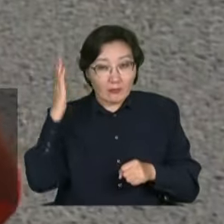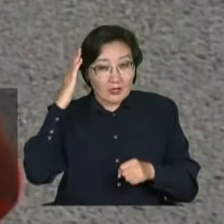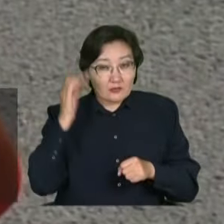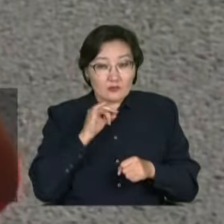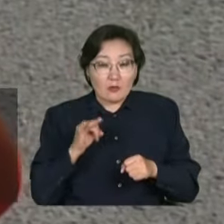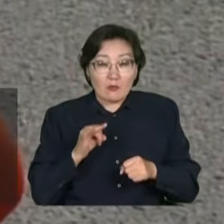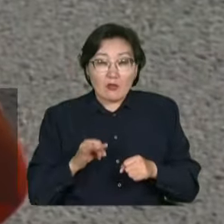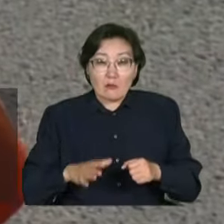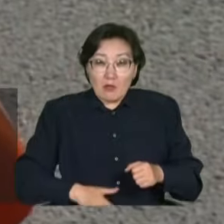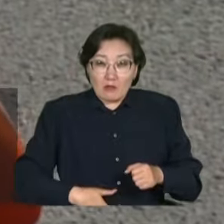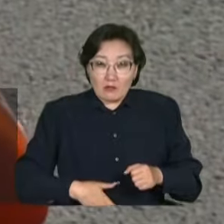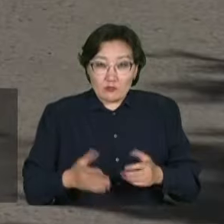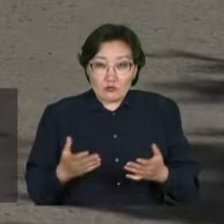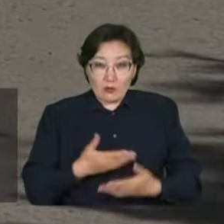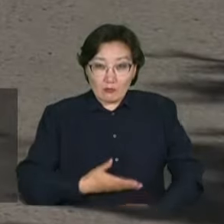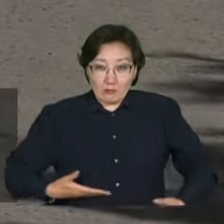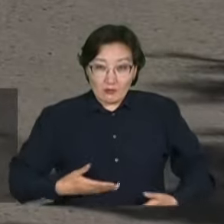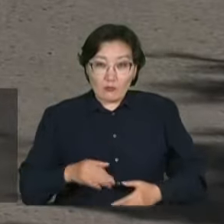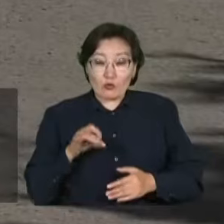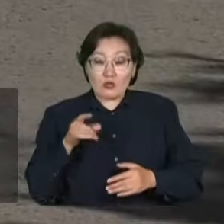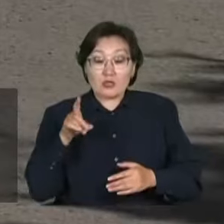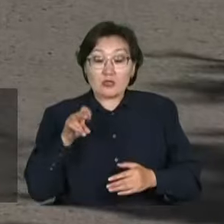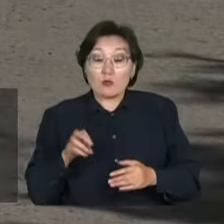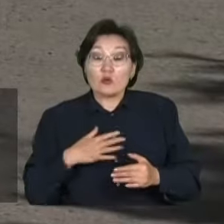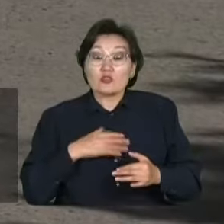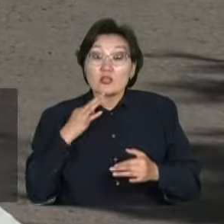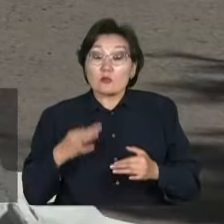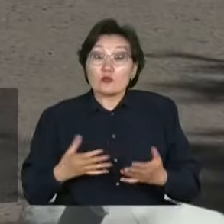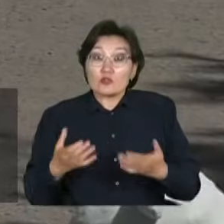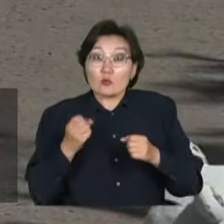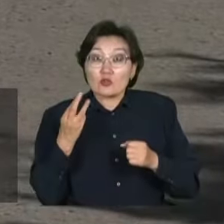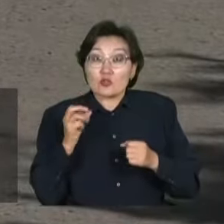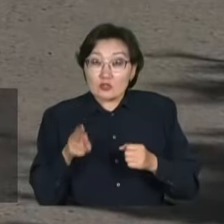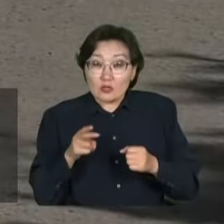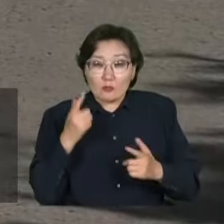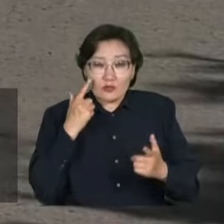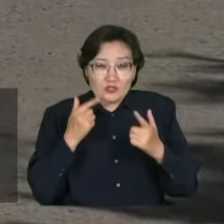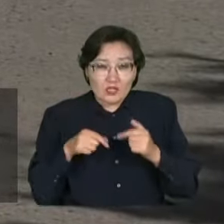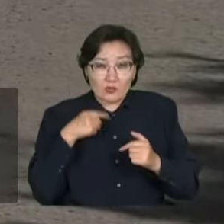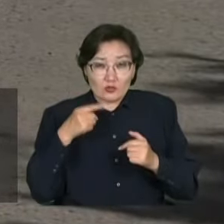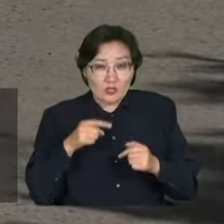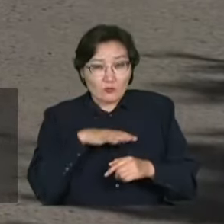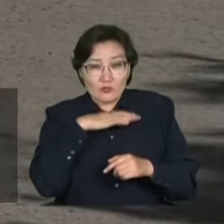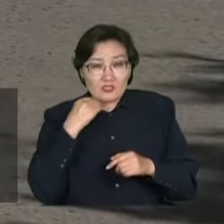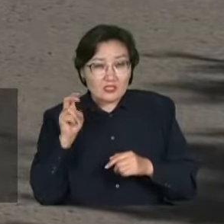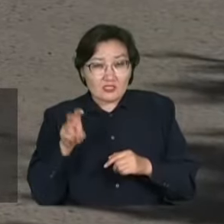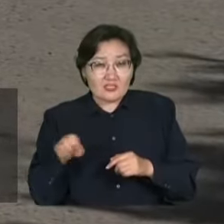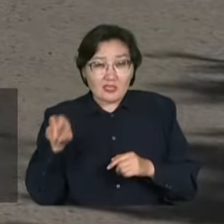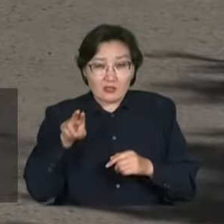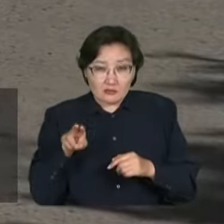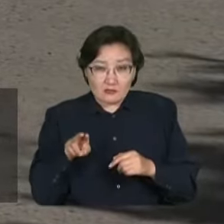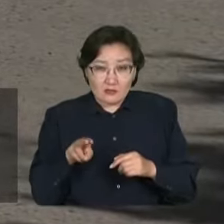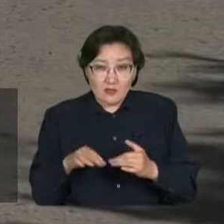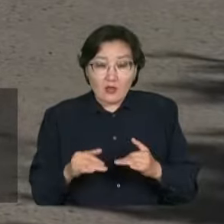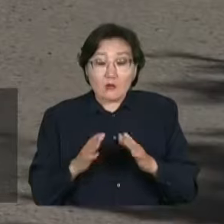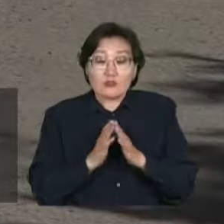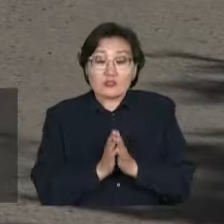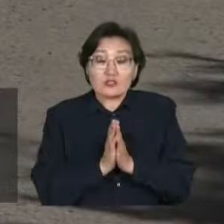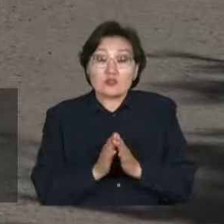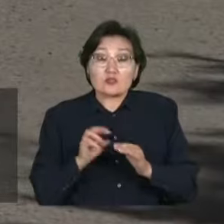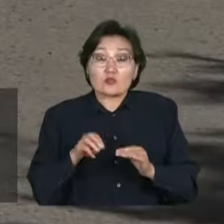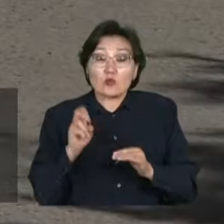по половым органам. Мой сын получил шок. Он плачет, говорит, не хочет идти в детский сад. Прошу, чтобы